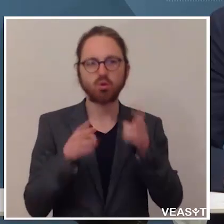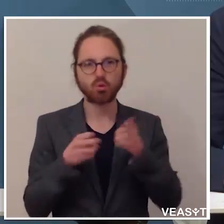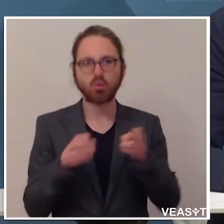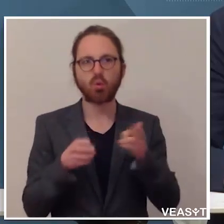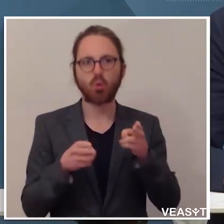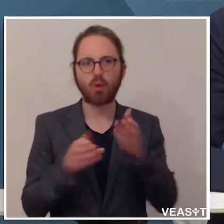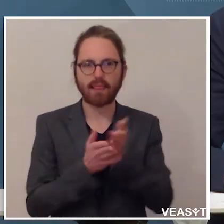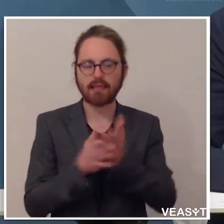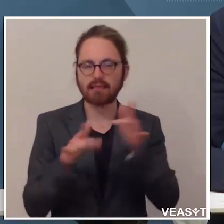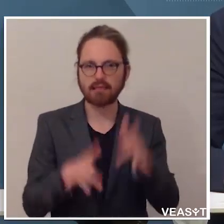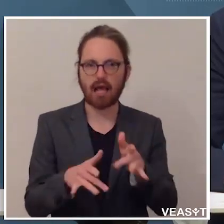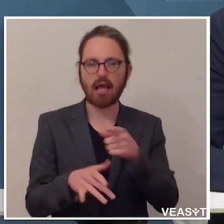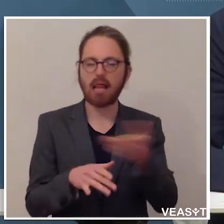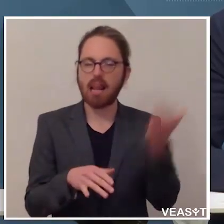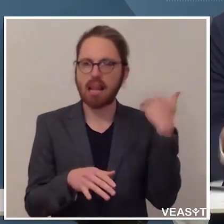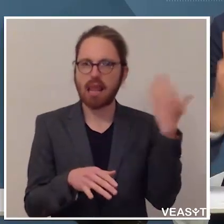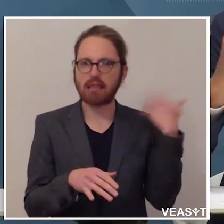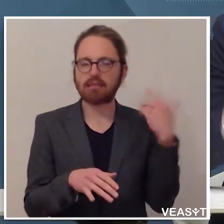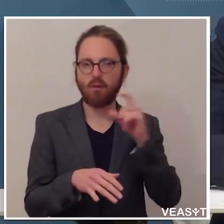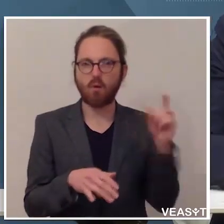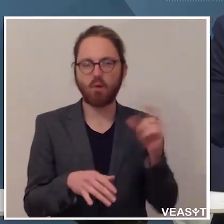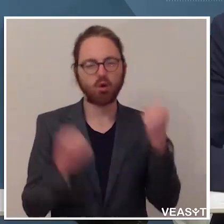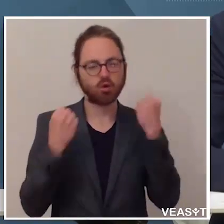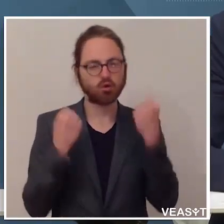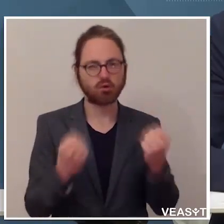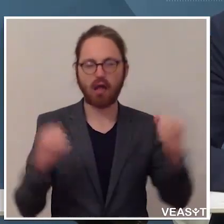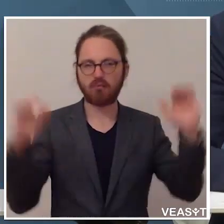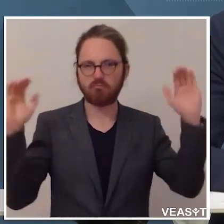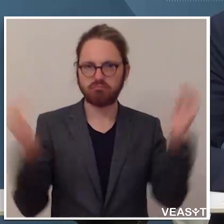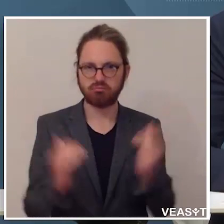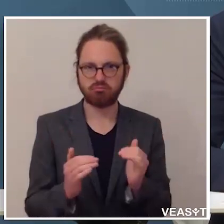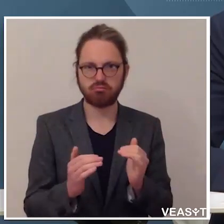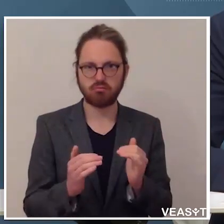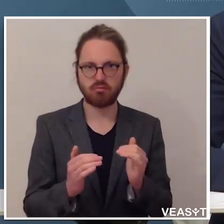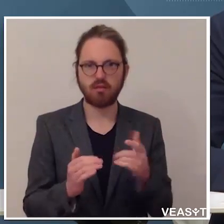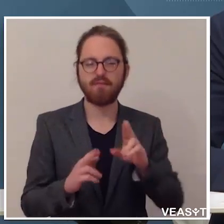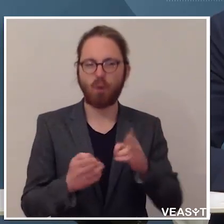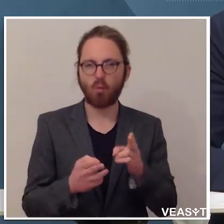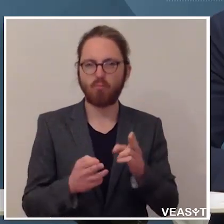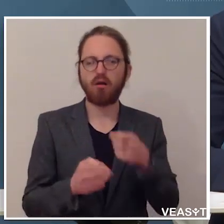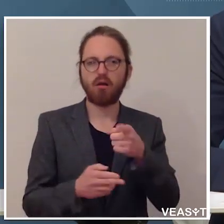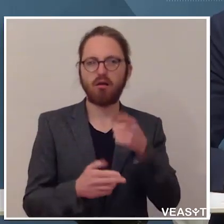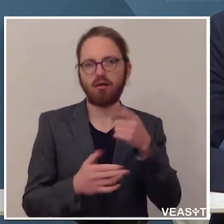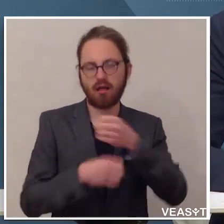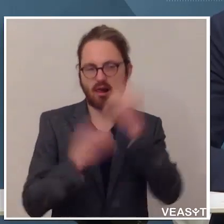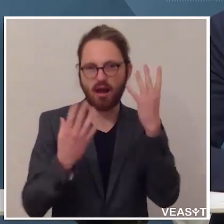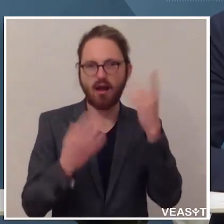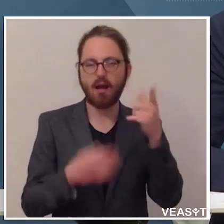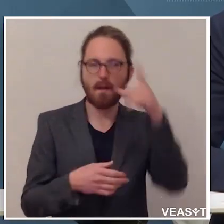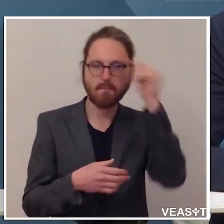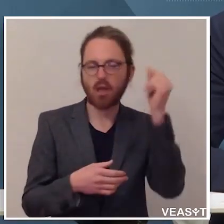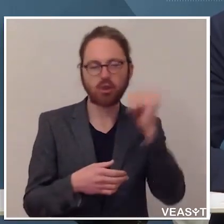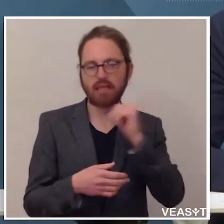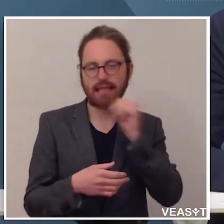die in den letzten Wochen drastisch auch zurückgefahren worden sind, weil natürlich die Menschen sich nicht mehr